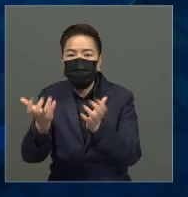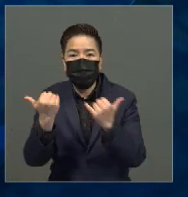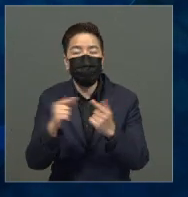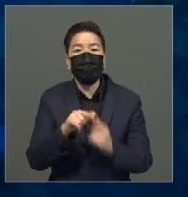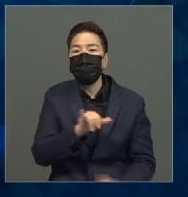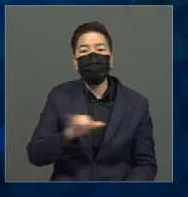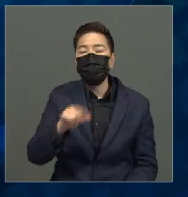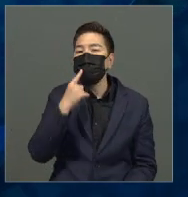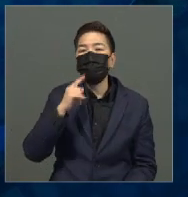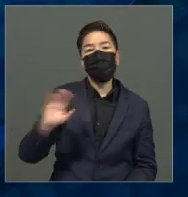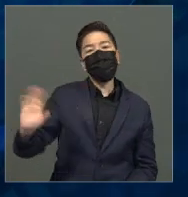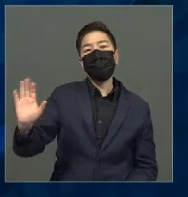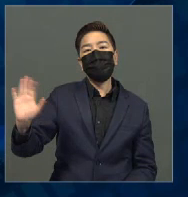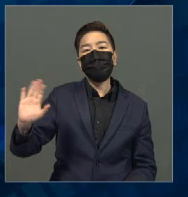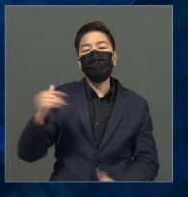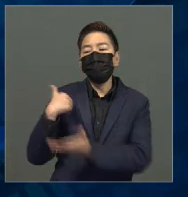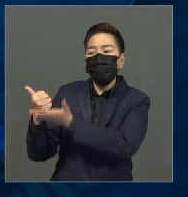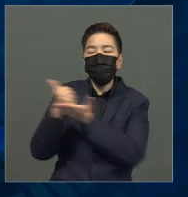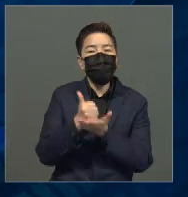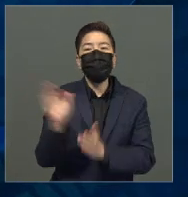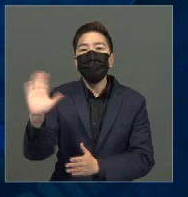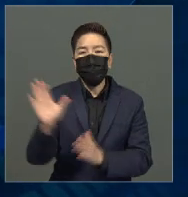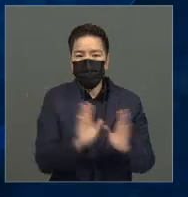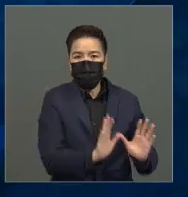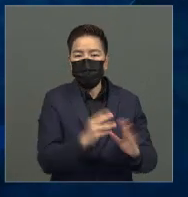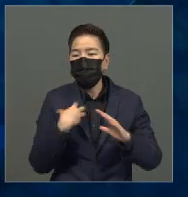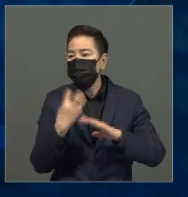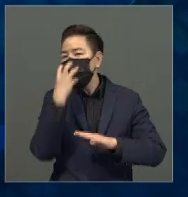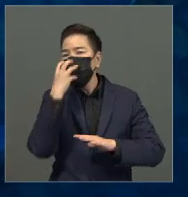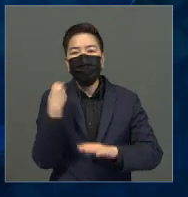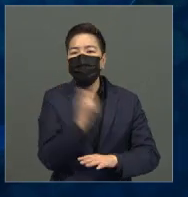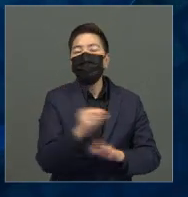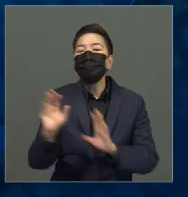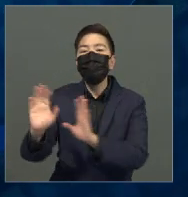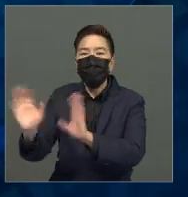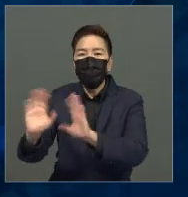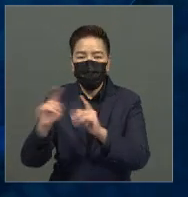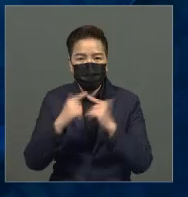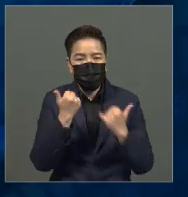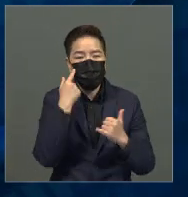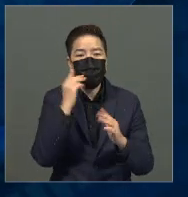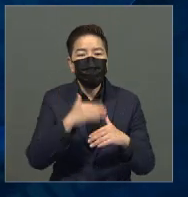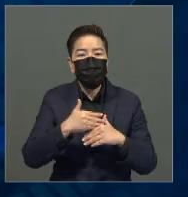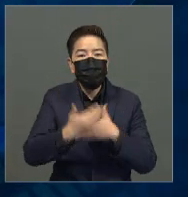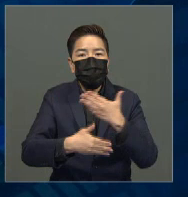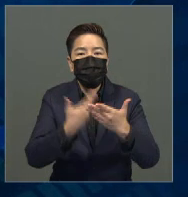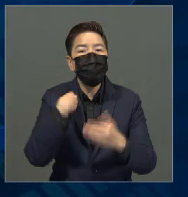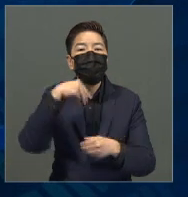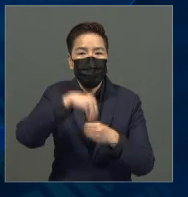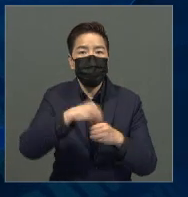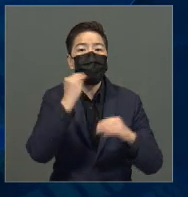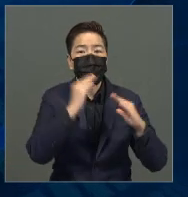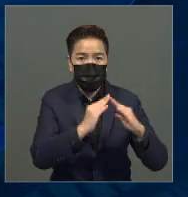ว่าญาติตัดสินใจของไม่รับความช่วยเหลือในการใส่เครื่องช่วยหายใจนะคะแล้วก็ที่สุดก็ให้การรักษาที่